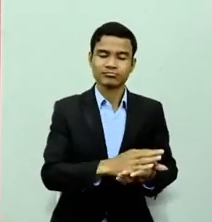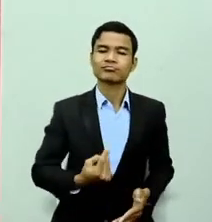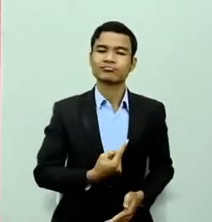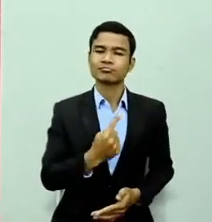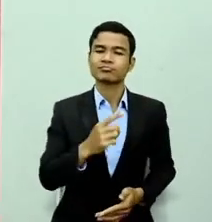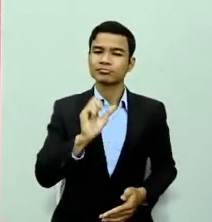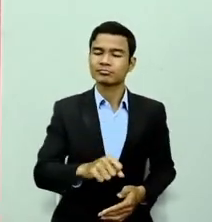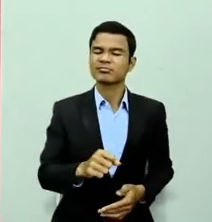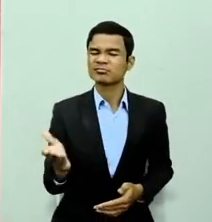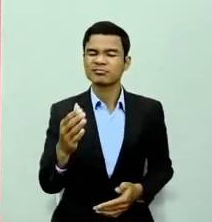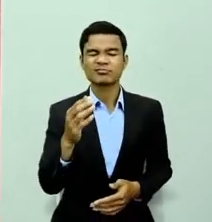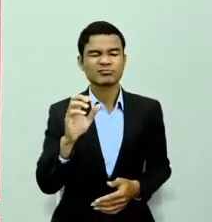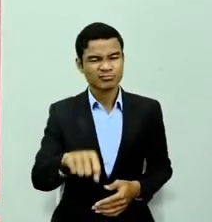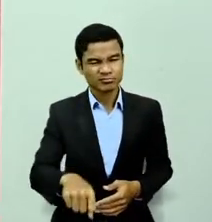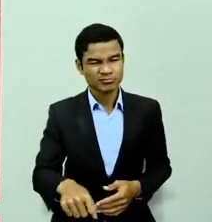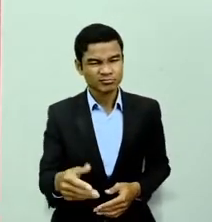con